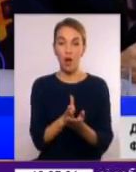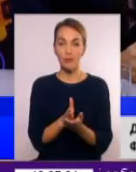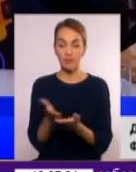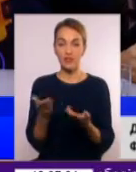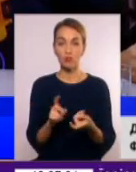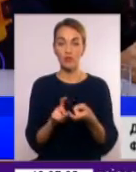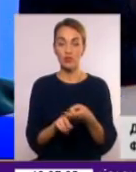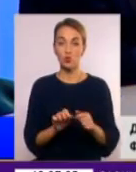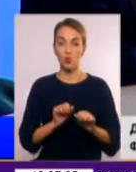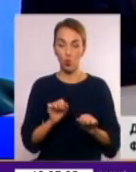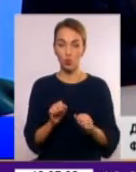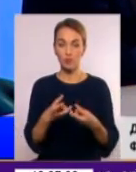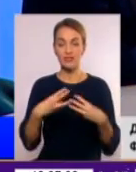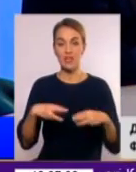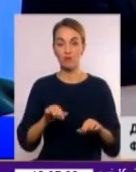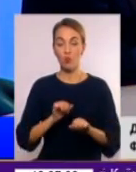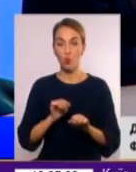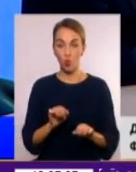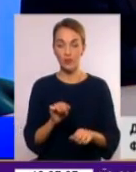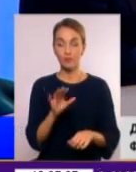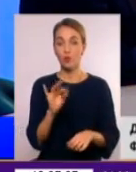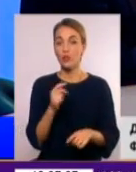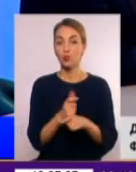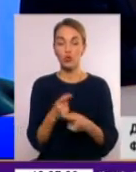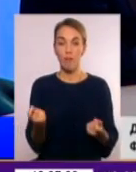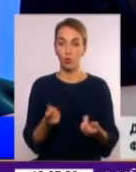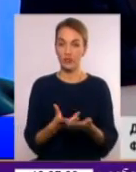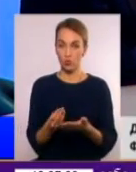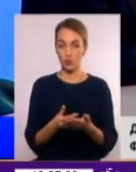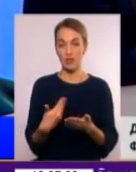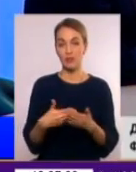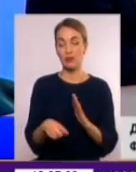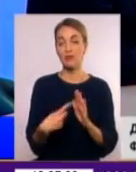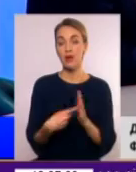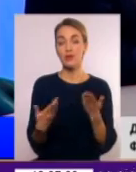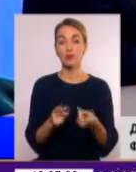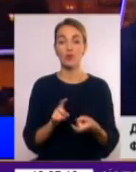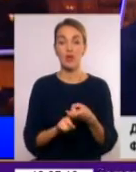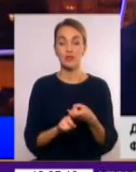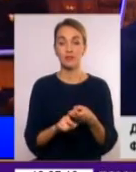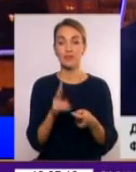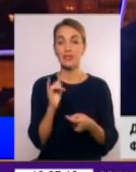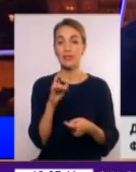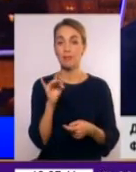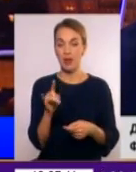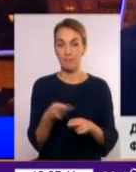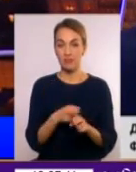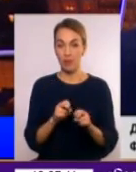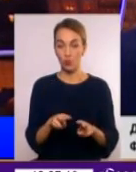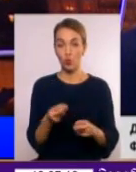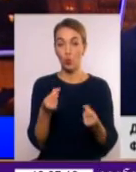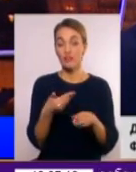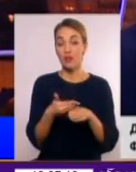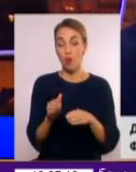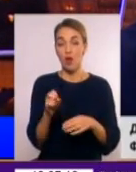пов'язані з обороною, з міністерством, скажімо, оборони, вони дуже мало фінансуються. Це, наприклад, питання, які пов'язані там з кібербезпекою. Да? На них кошти